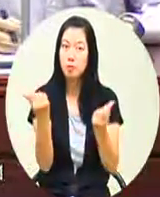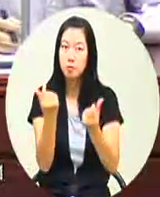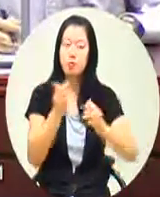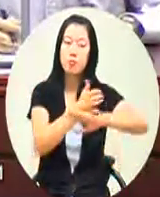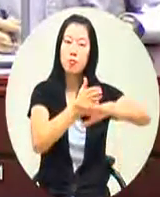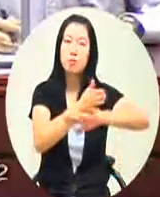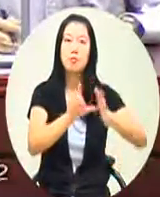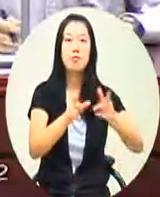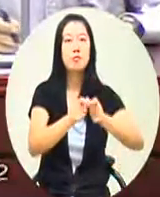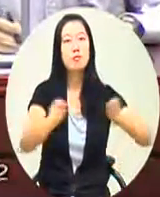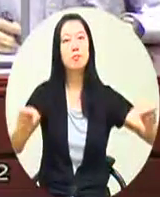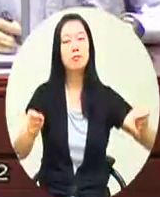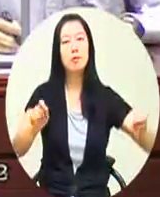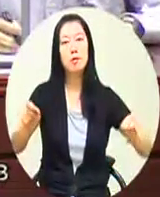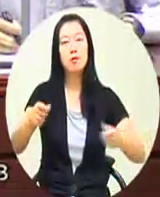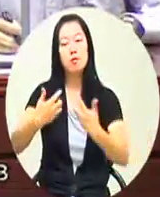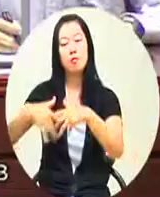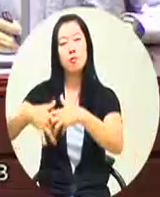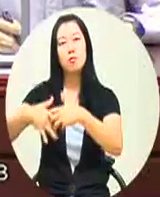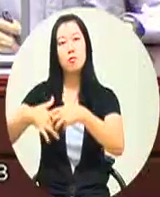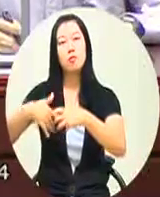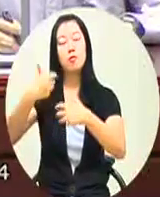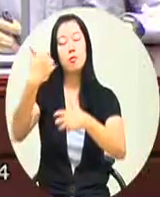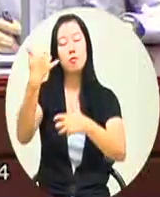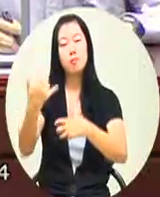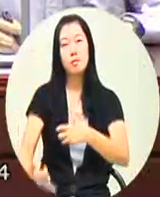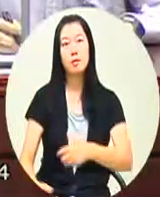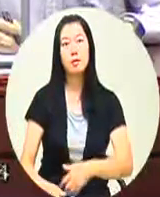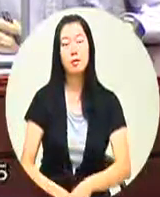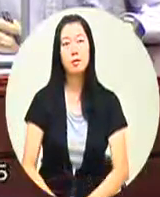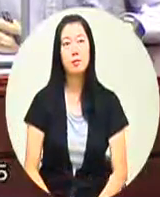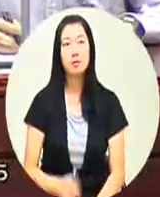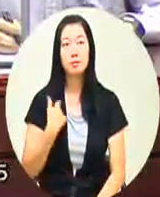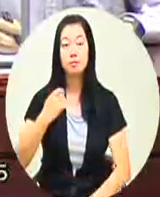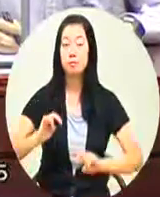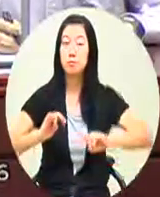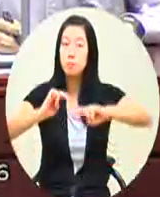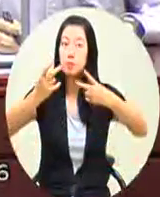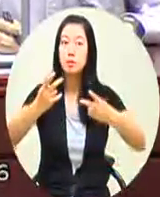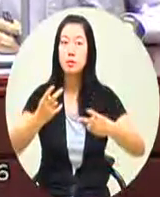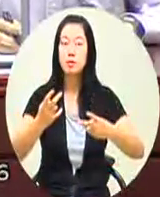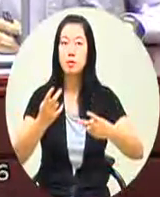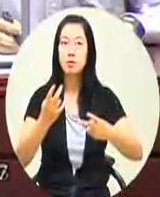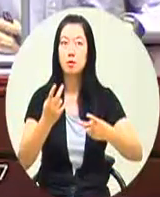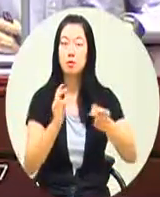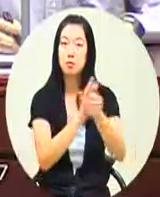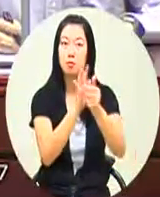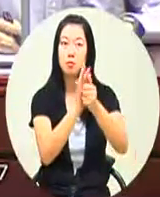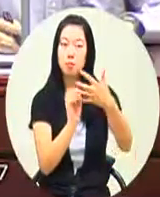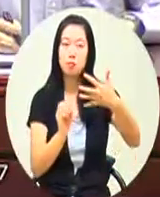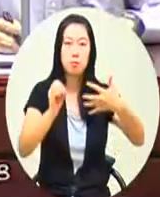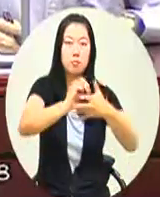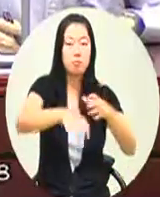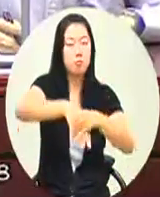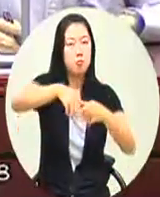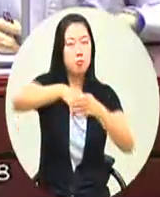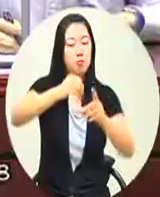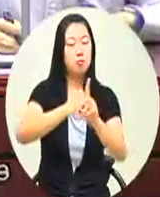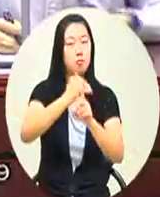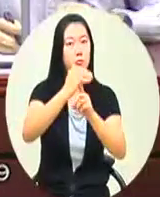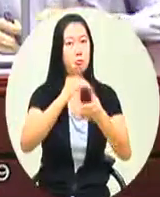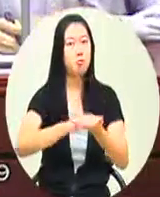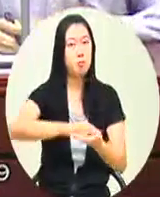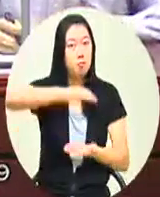了它的动力就不没有那么好，而且我们在更新的过程我们有提高它的抽水量，那相对